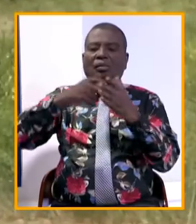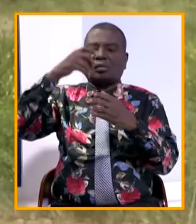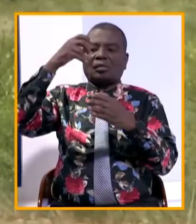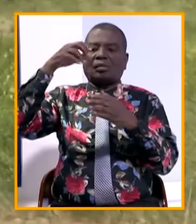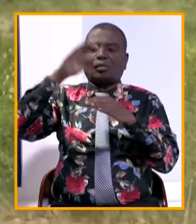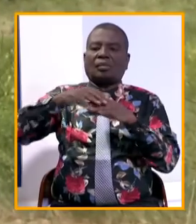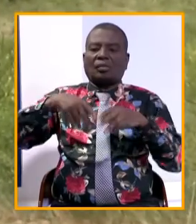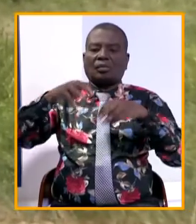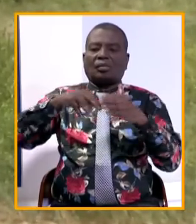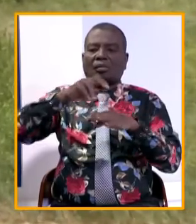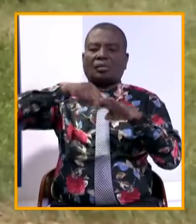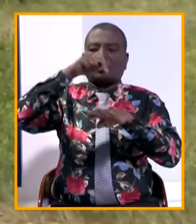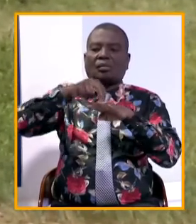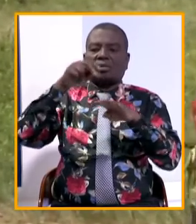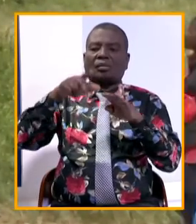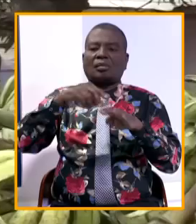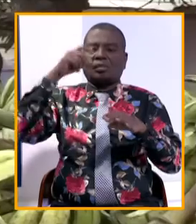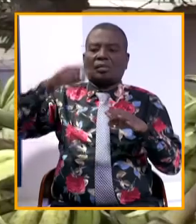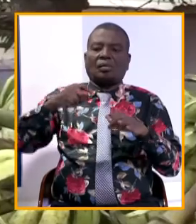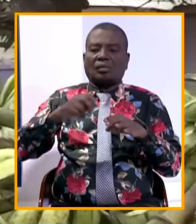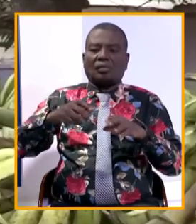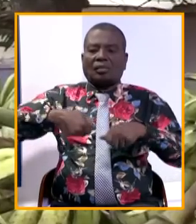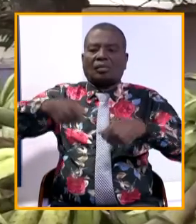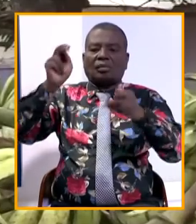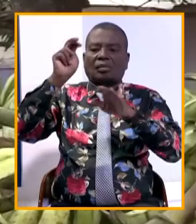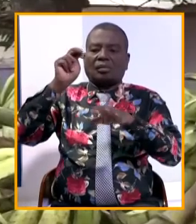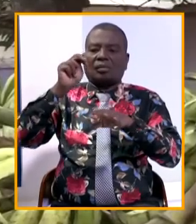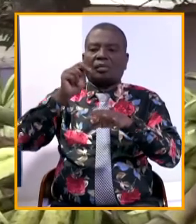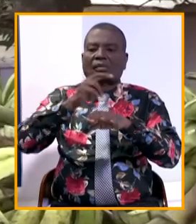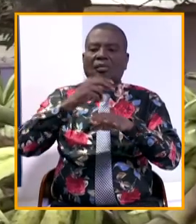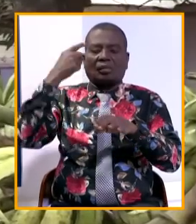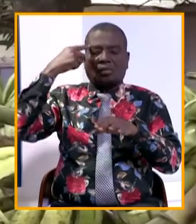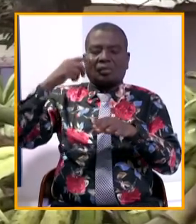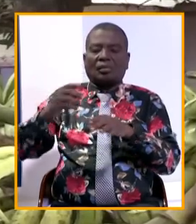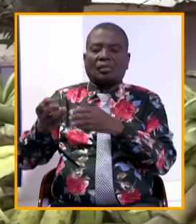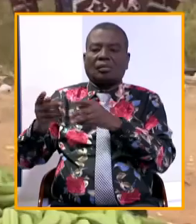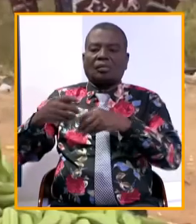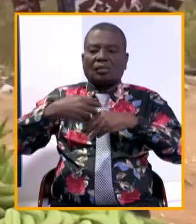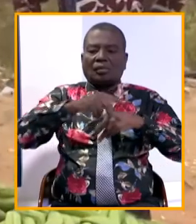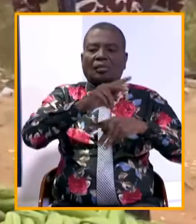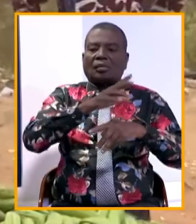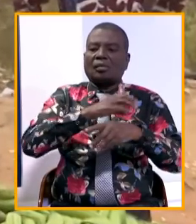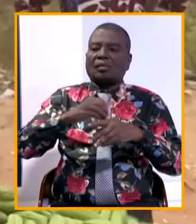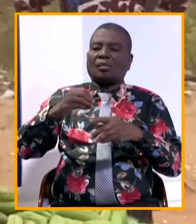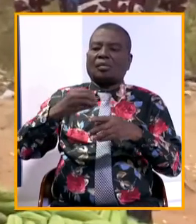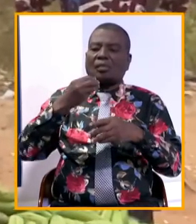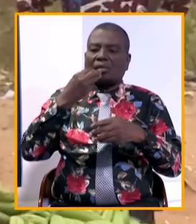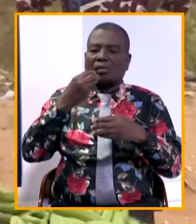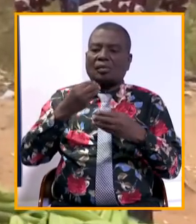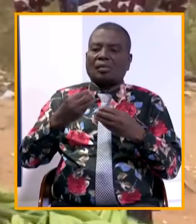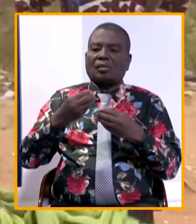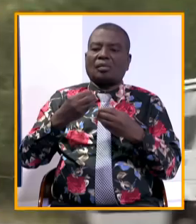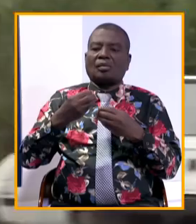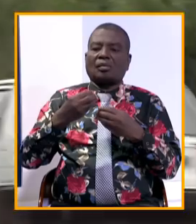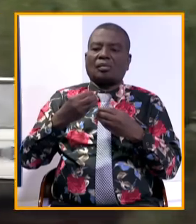marchés nationaux. Désormais, il faut une autorisation préalable à l'exportation des produits vivriers produits